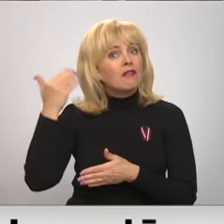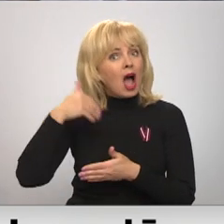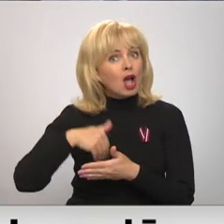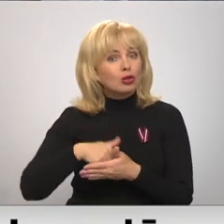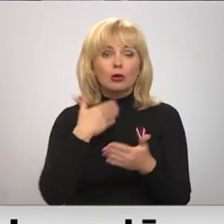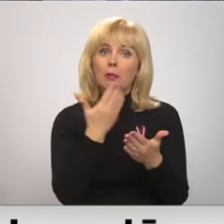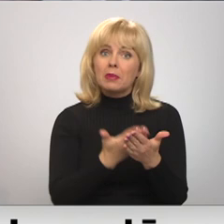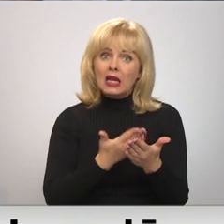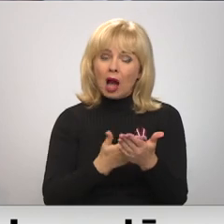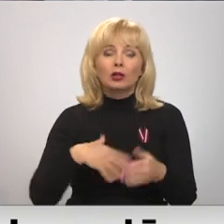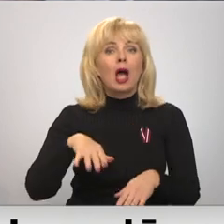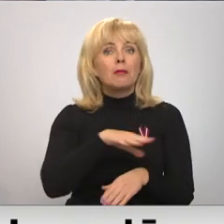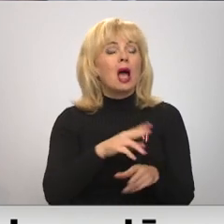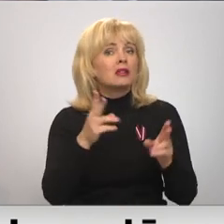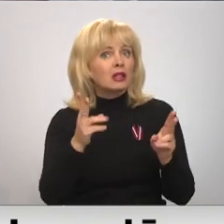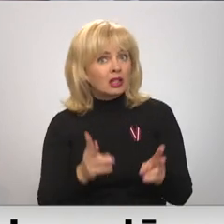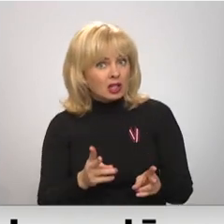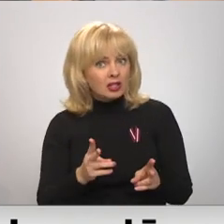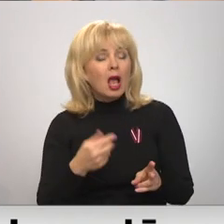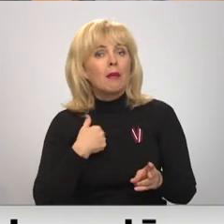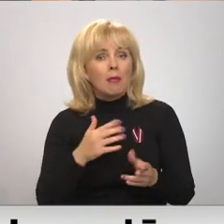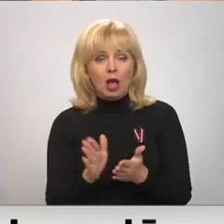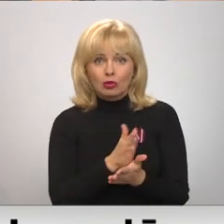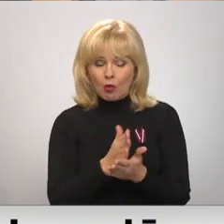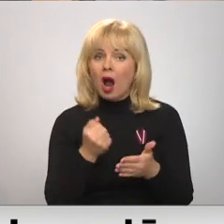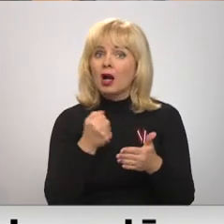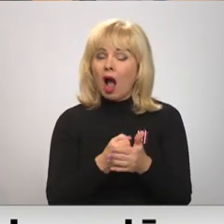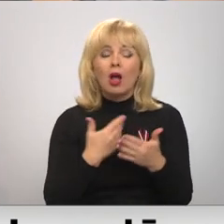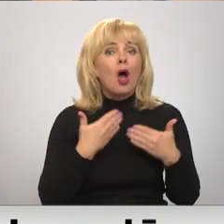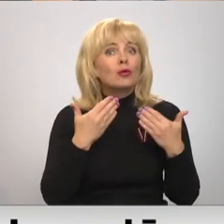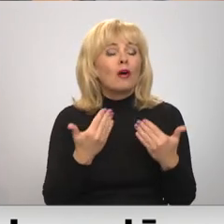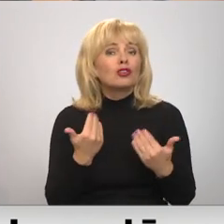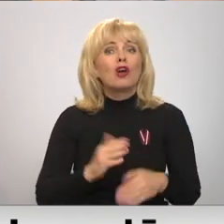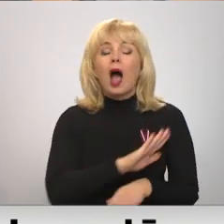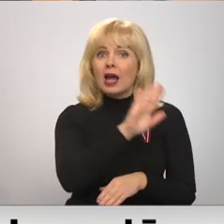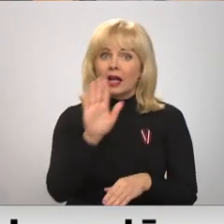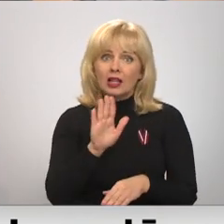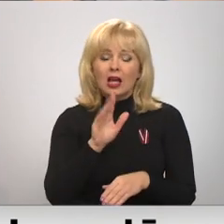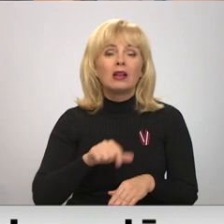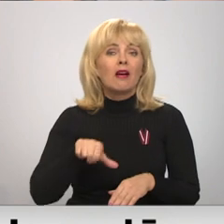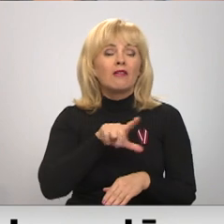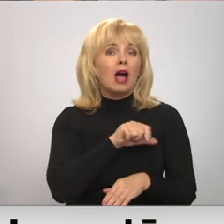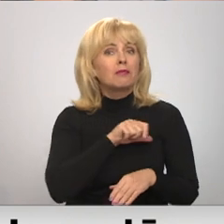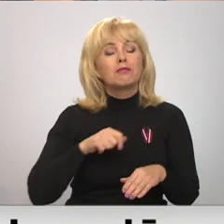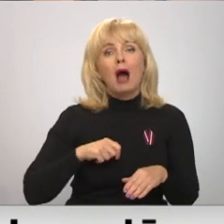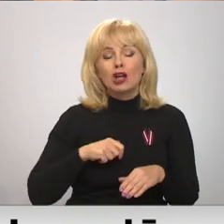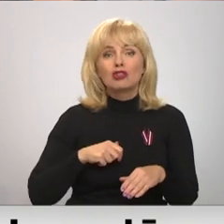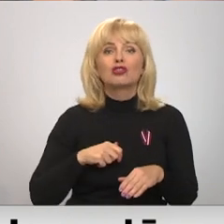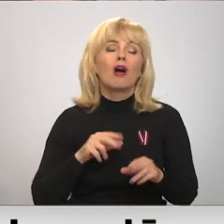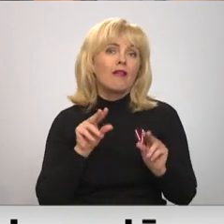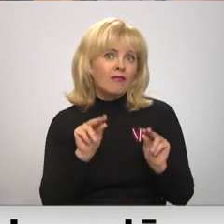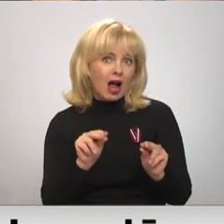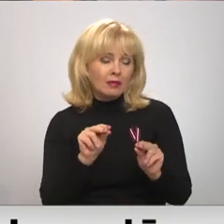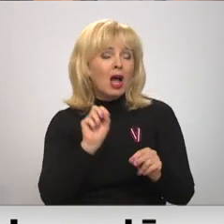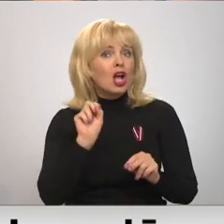ka mēs ar krīzēm tiekam galā. Es novēlētu visiem šajā dienā vairāk pašpaļāvības. Un tas ir tieši